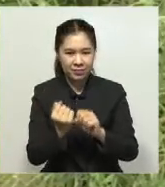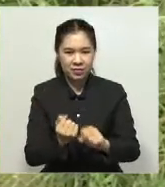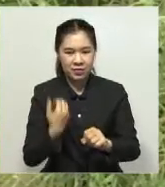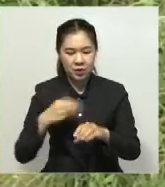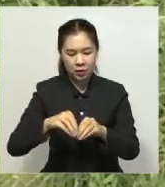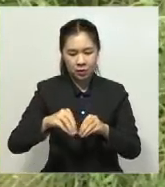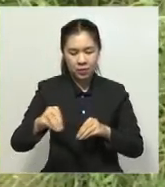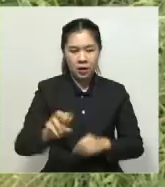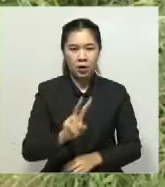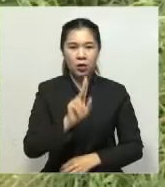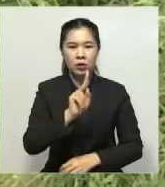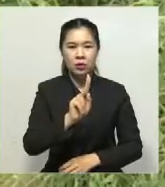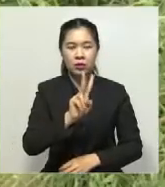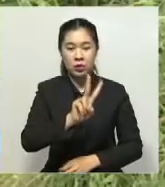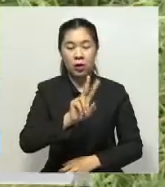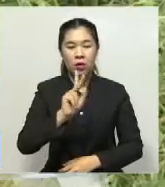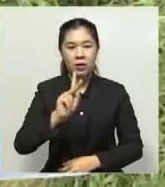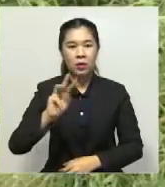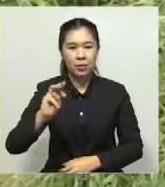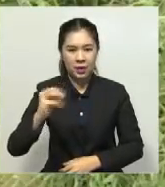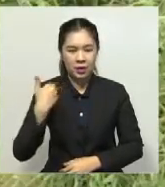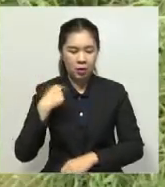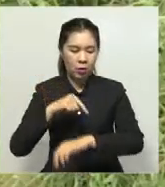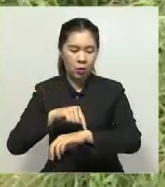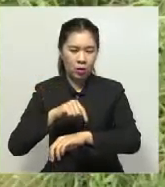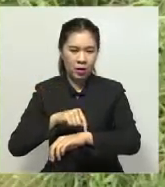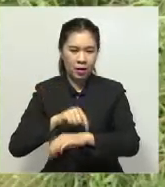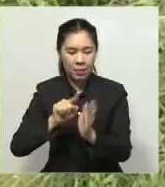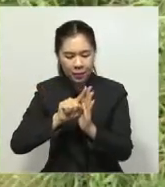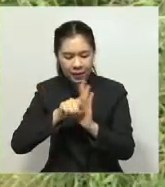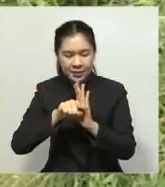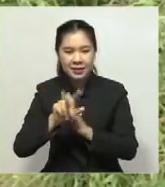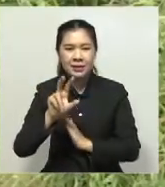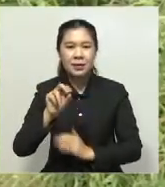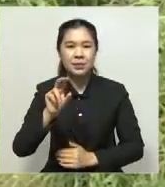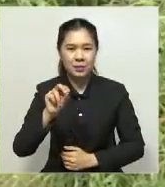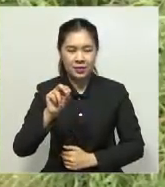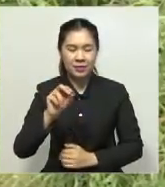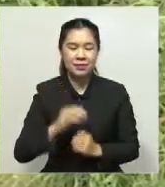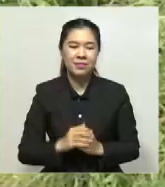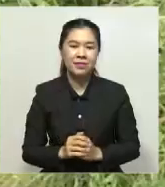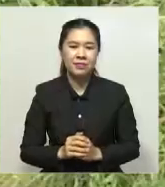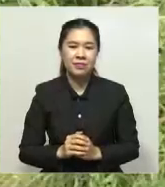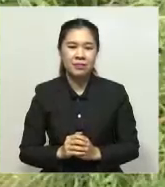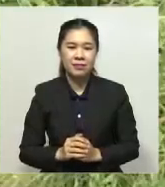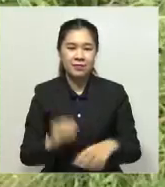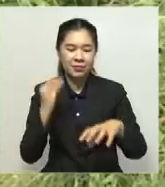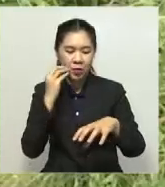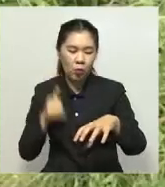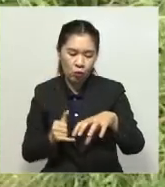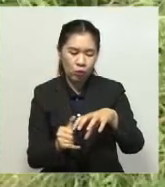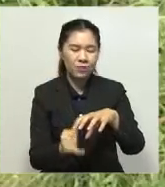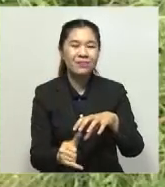างอยู่ที่ประมาณ2กิโลเมตรค่ะซึ่งใช้เวลาประมาณเกือบ30นาทีในการที่จะเดินทางเข้าไปถึงตัวหมู่บ้